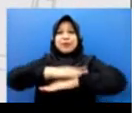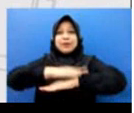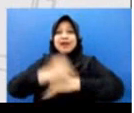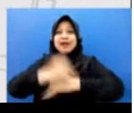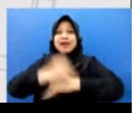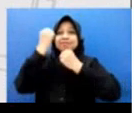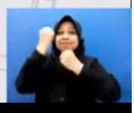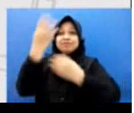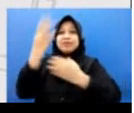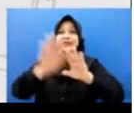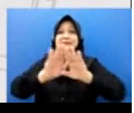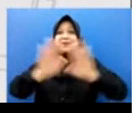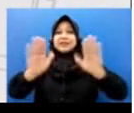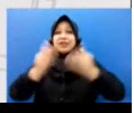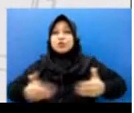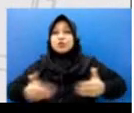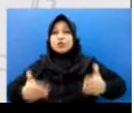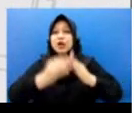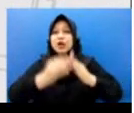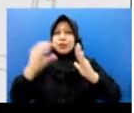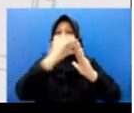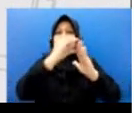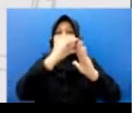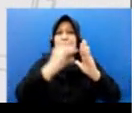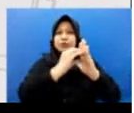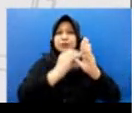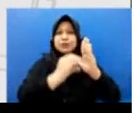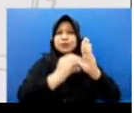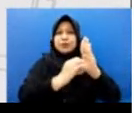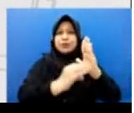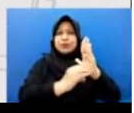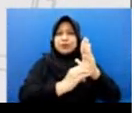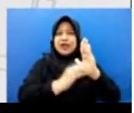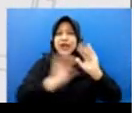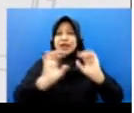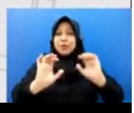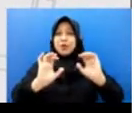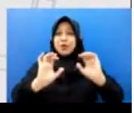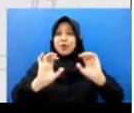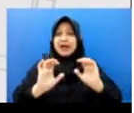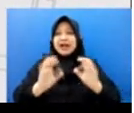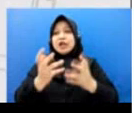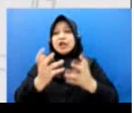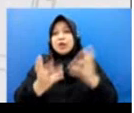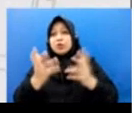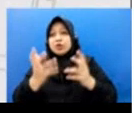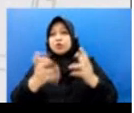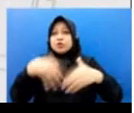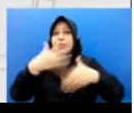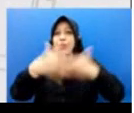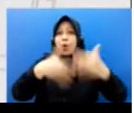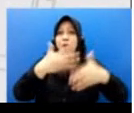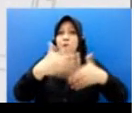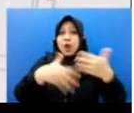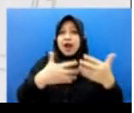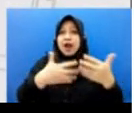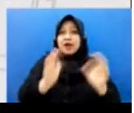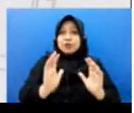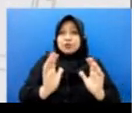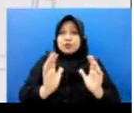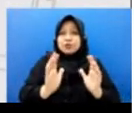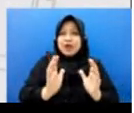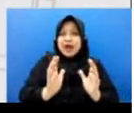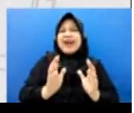walaupun sudah dimasak oleh algoritmenya media sosial sedemikian rupa sehingga